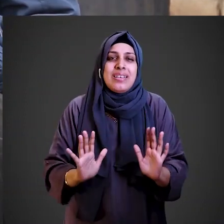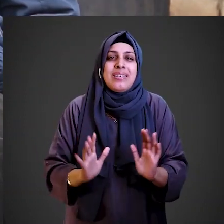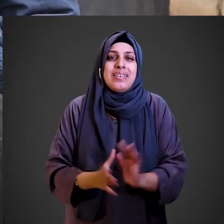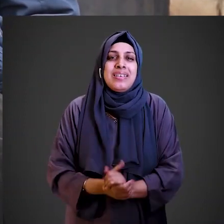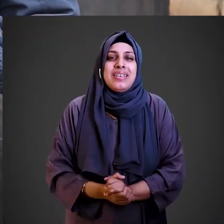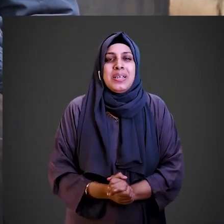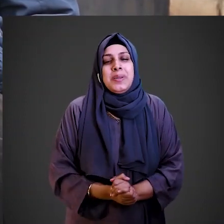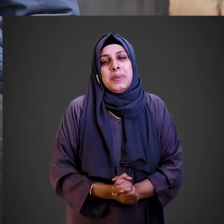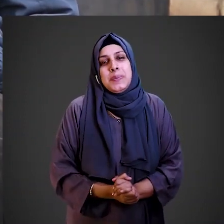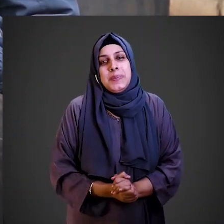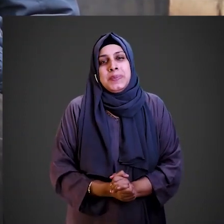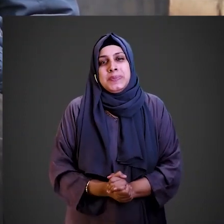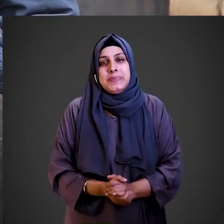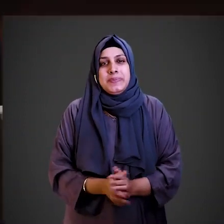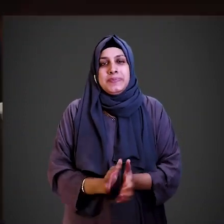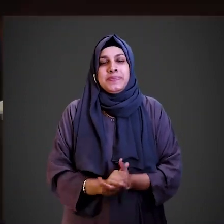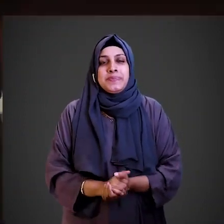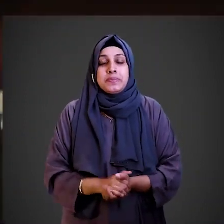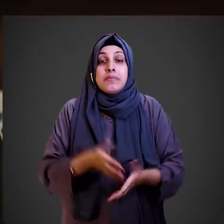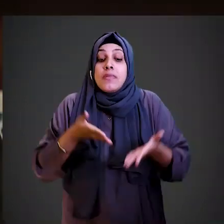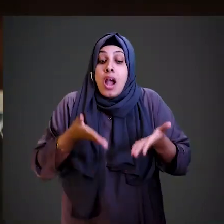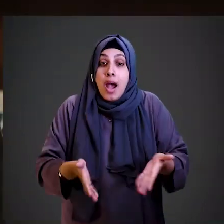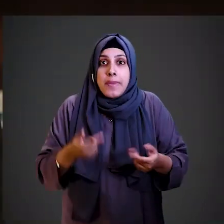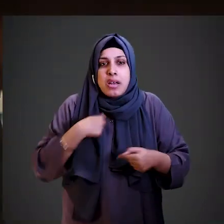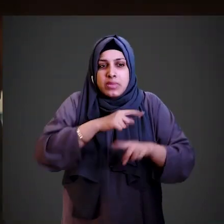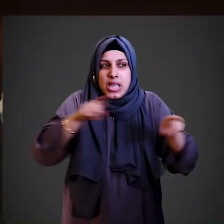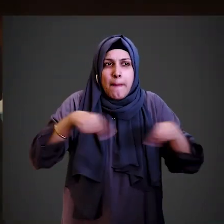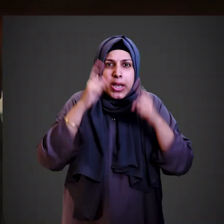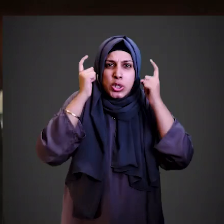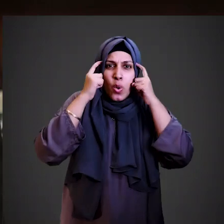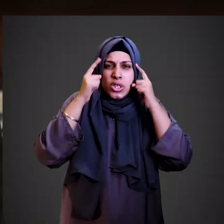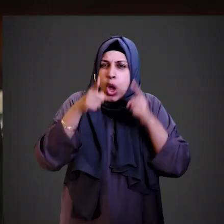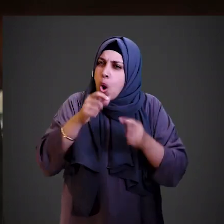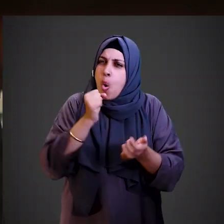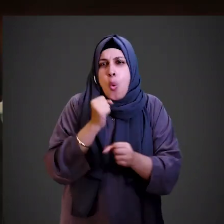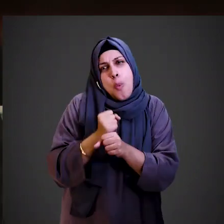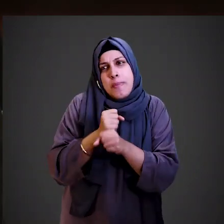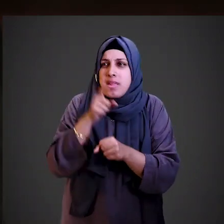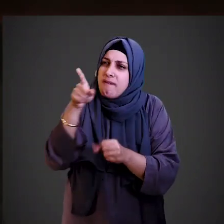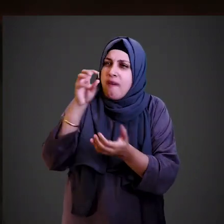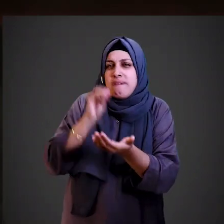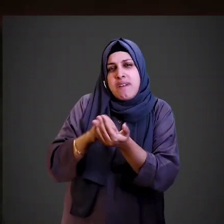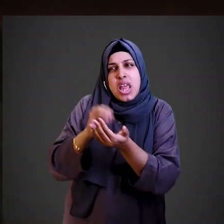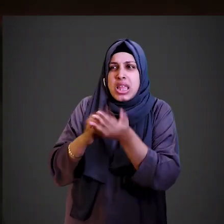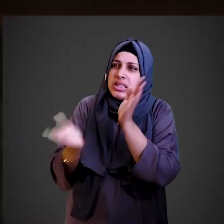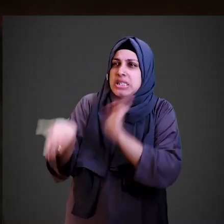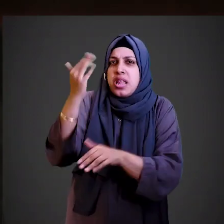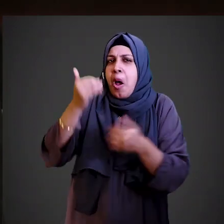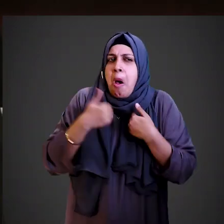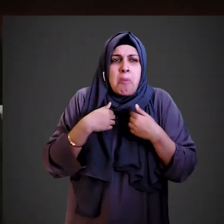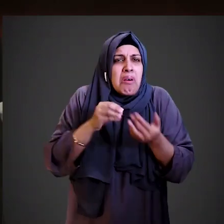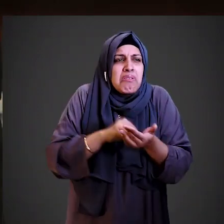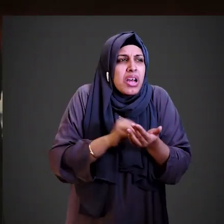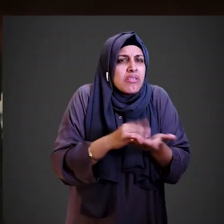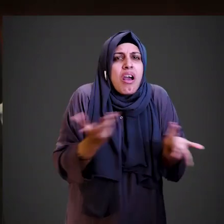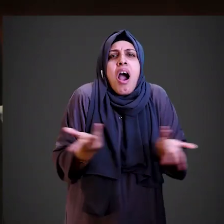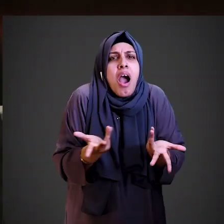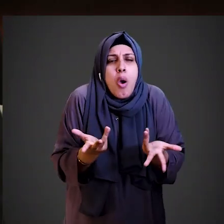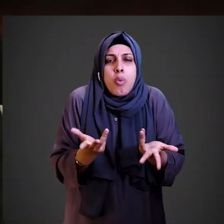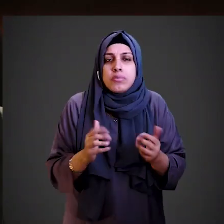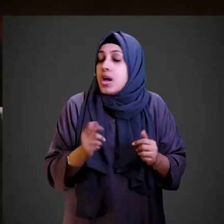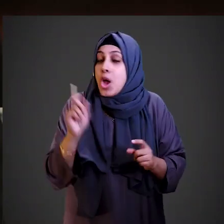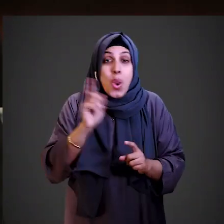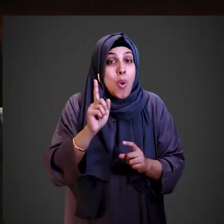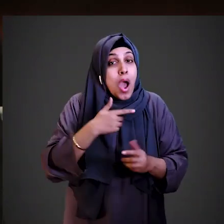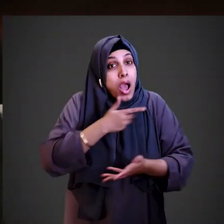پٹھے طریقے سے ہمارا دماغ زیادہ چلتا ہے۔ اب ہم یہ سوچتے ہیں کہ تو حکومت کا اس میں فائدہ ہے، لوگوں کا اس میں کیا فائدہ ہوگا، ہم کیوں